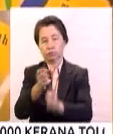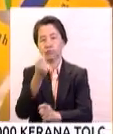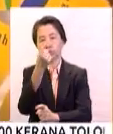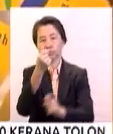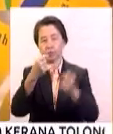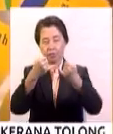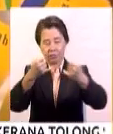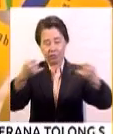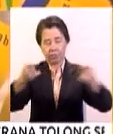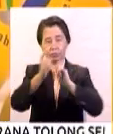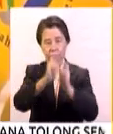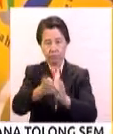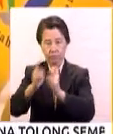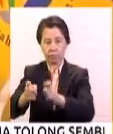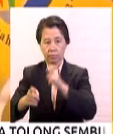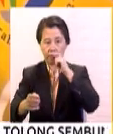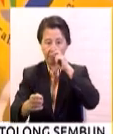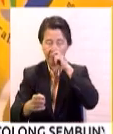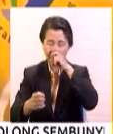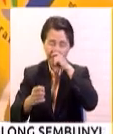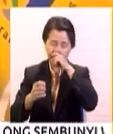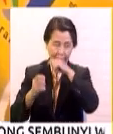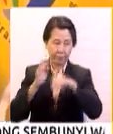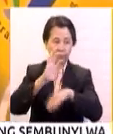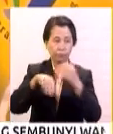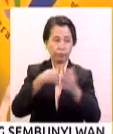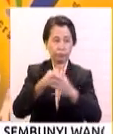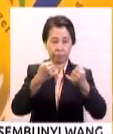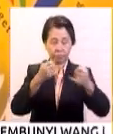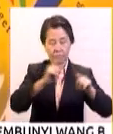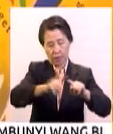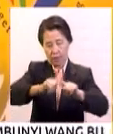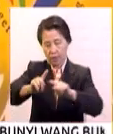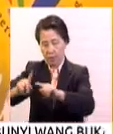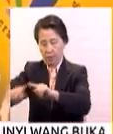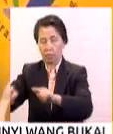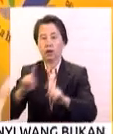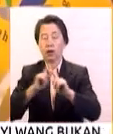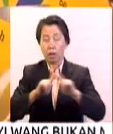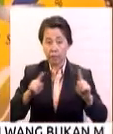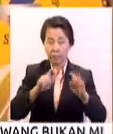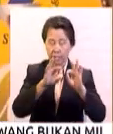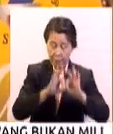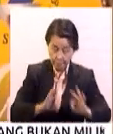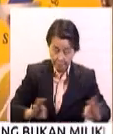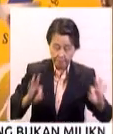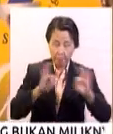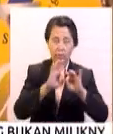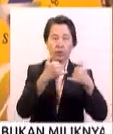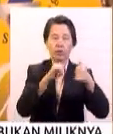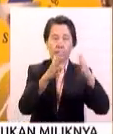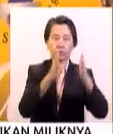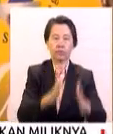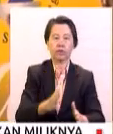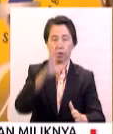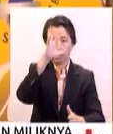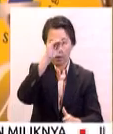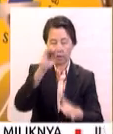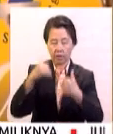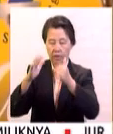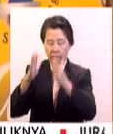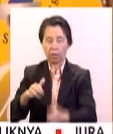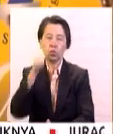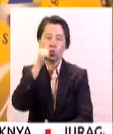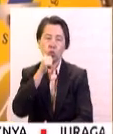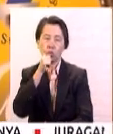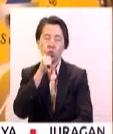dan semua kategori adalah different kriteria lah. Jadi tapi kriteria utamanya ialah olahragawan olahragawati negara,